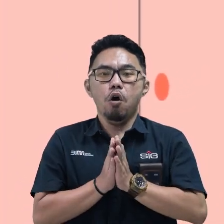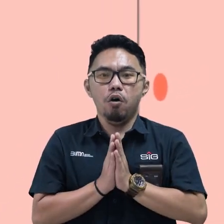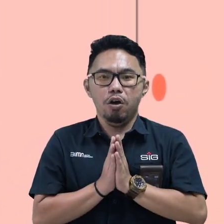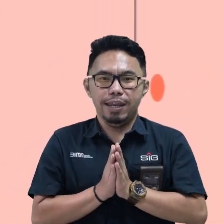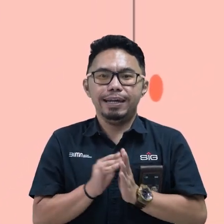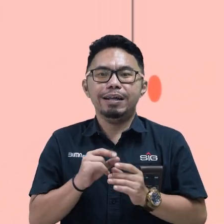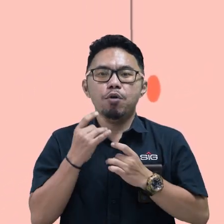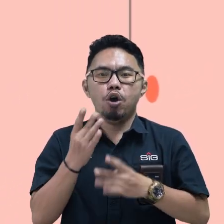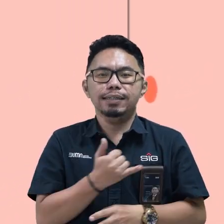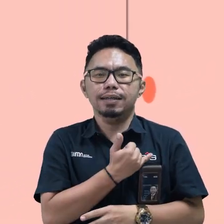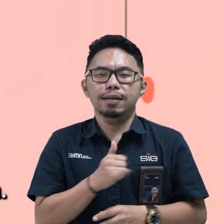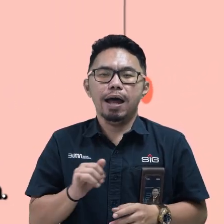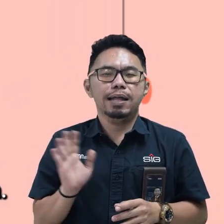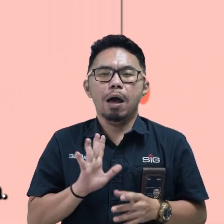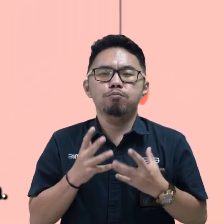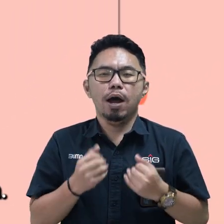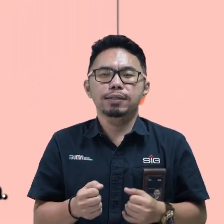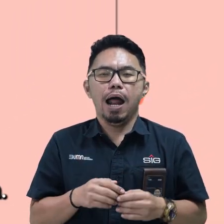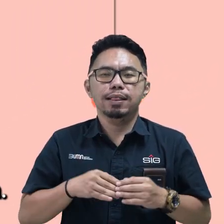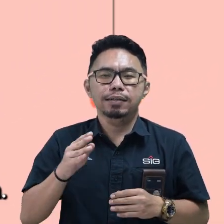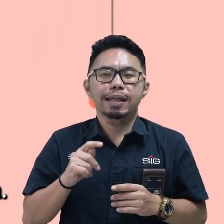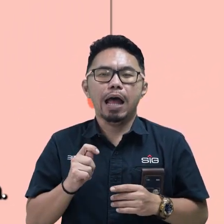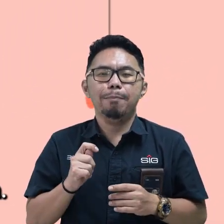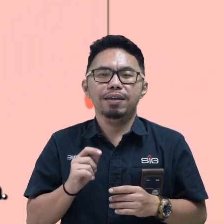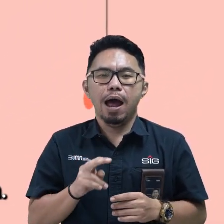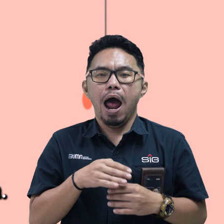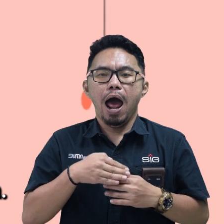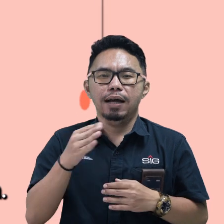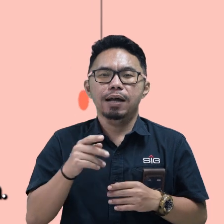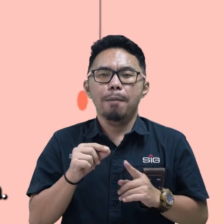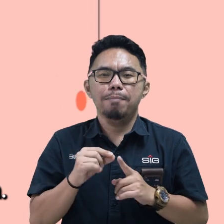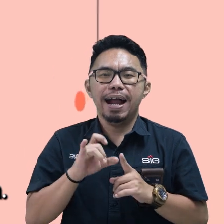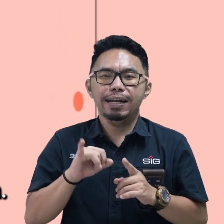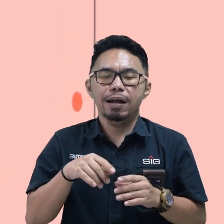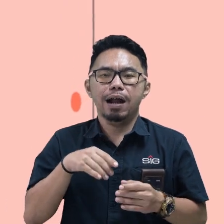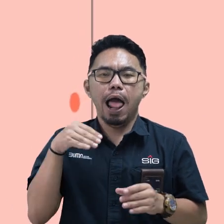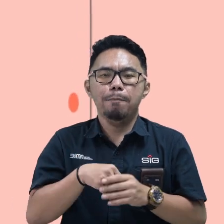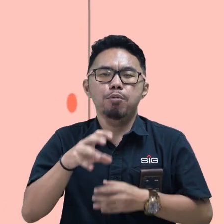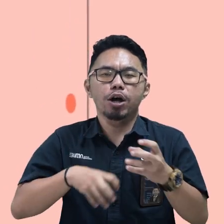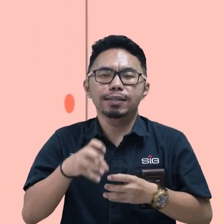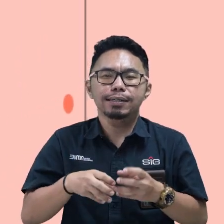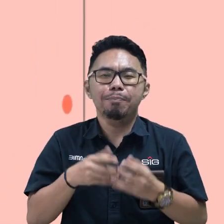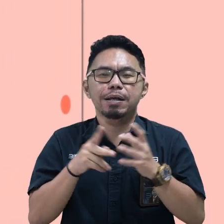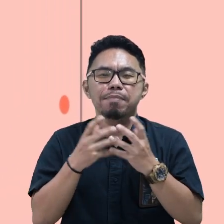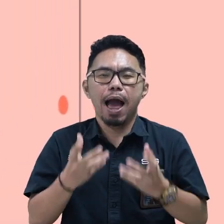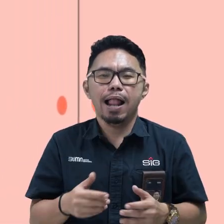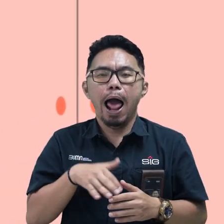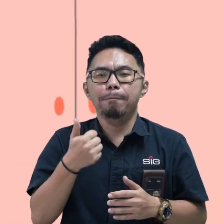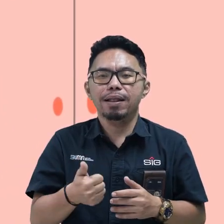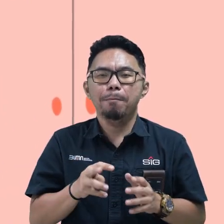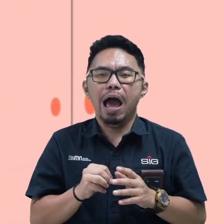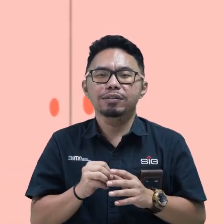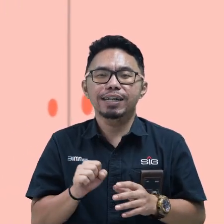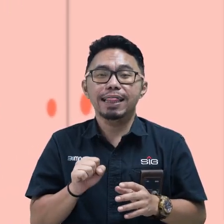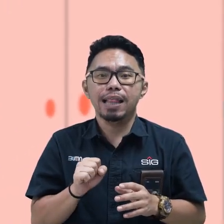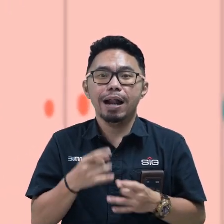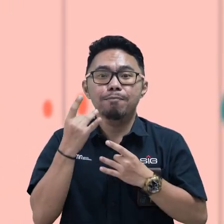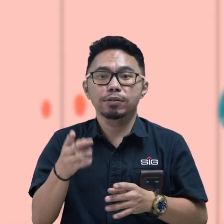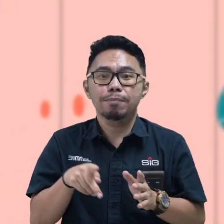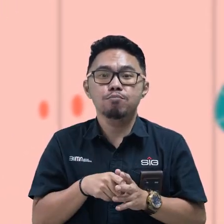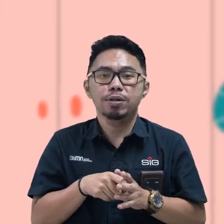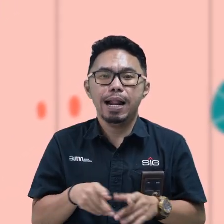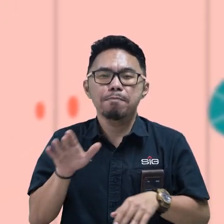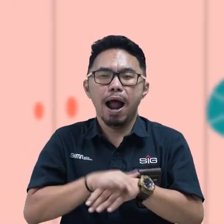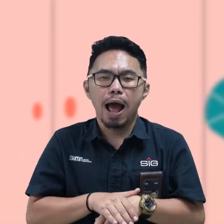Pemohon informasi yang tidak puas atas tanggapan atasan PPID dalam proses keberatan dapat mengajukan sengketa